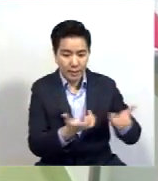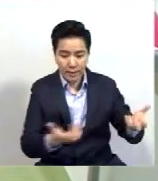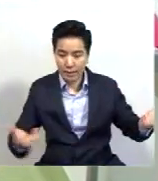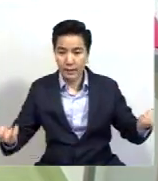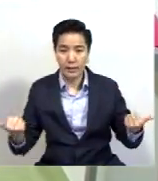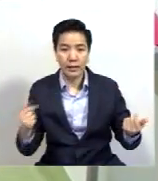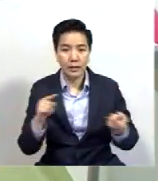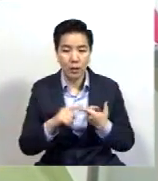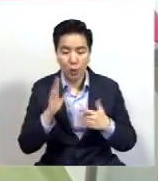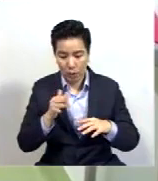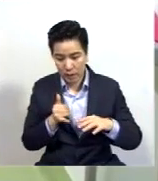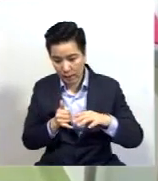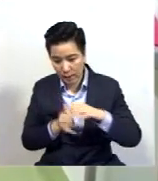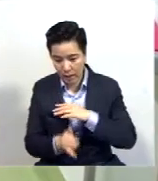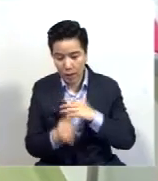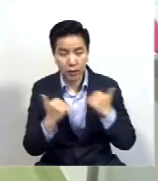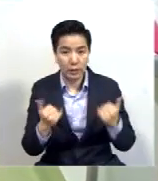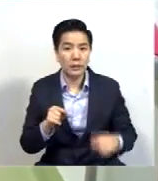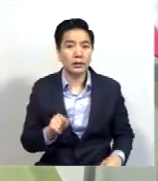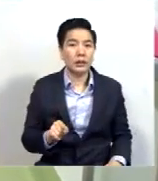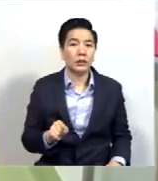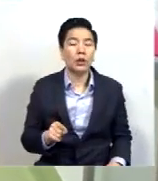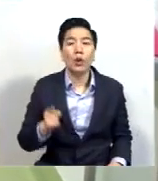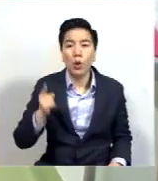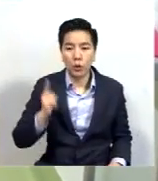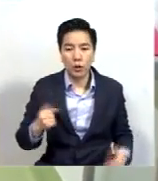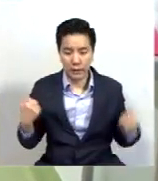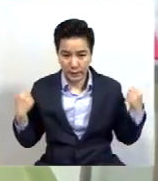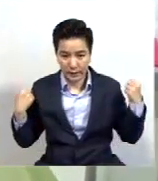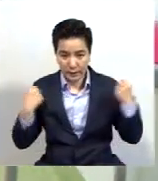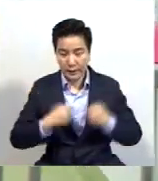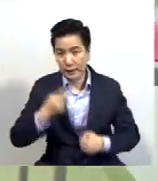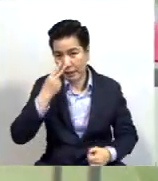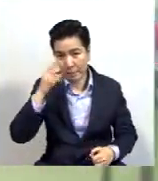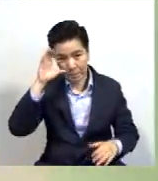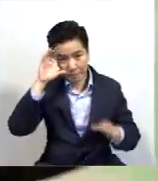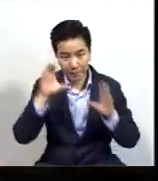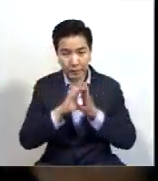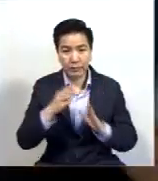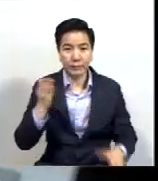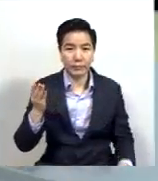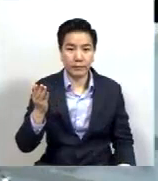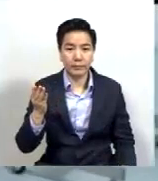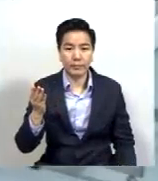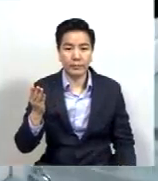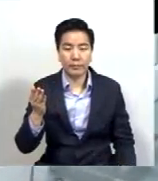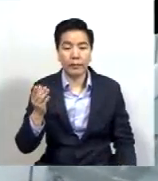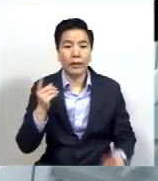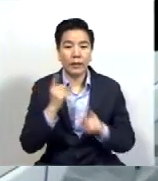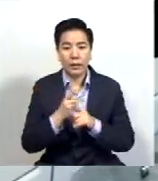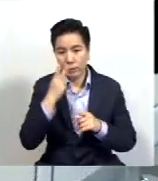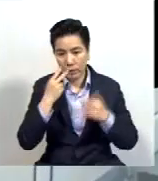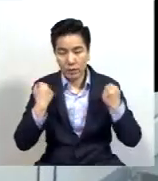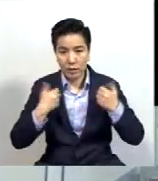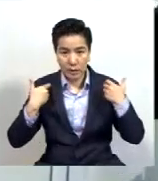พราะฉะนั้นคนที่จะเข้าห้องแยกโรคได้ก็ต้องแต่งชุดอย่างที่เห็นนะครับก็ชุดตามความสำคั